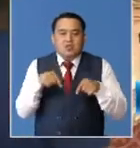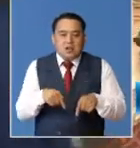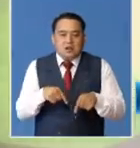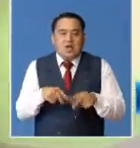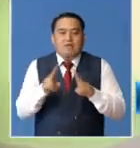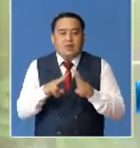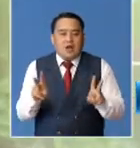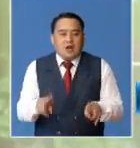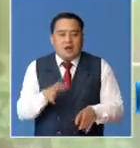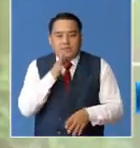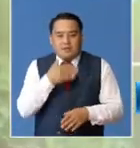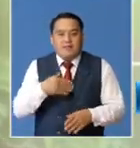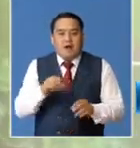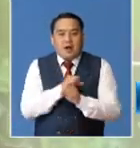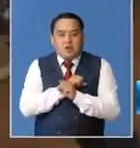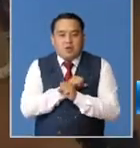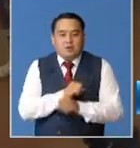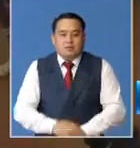в лагере, во время каникул.